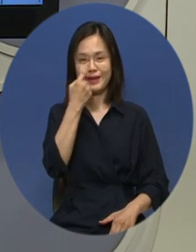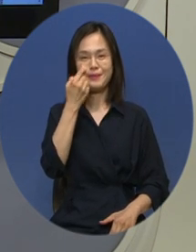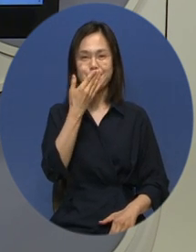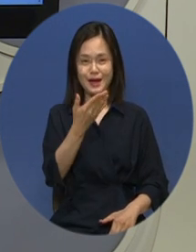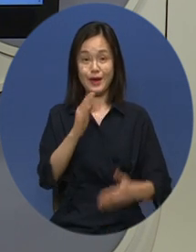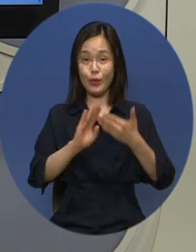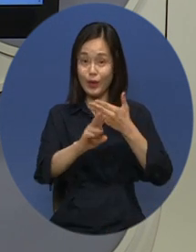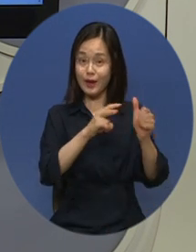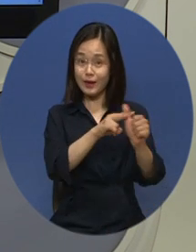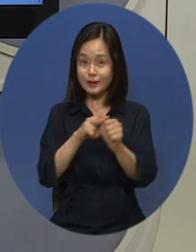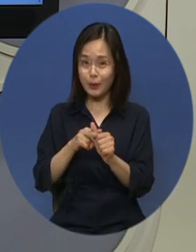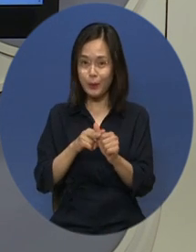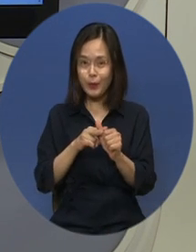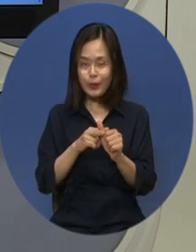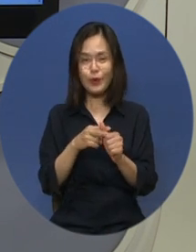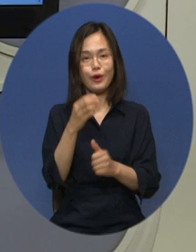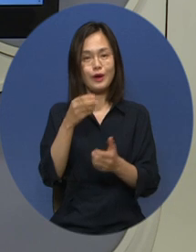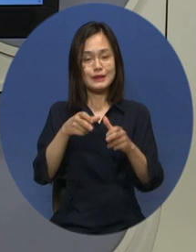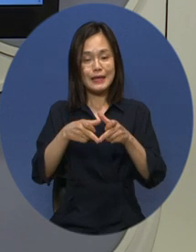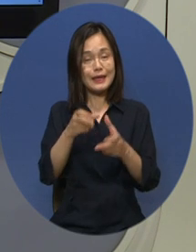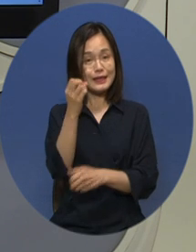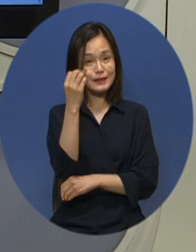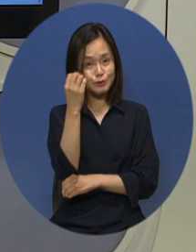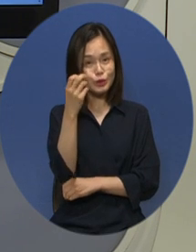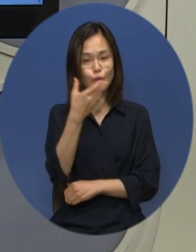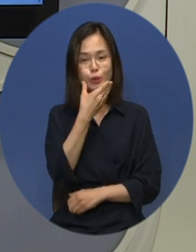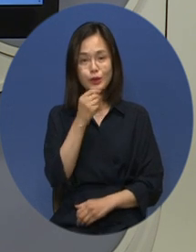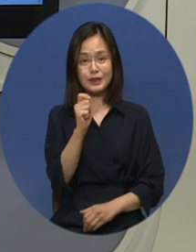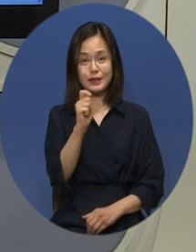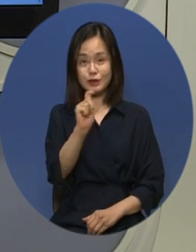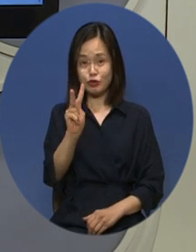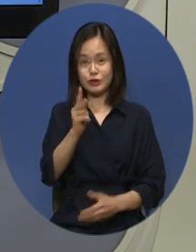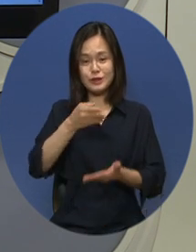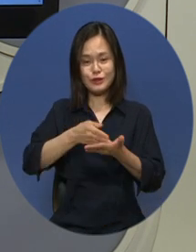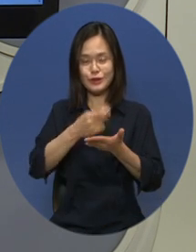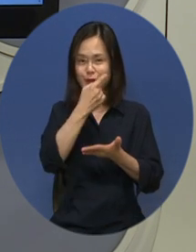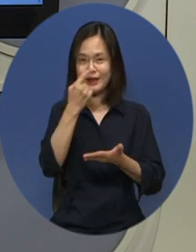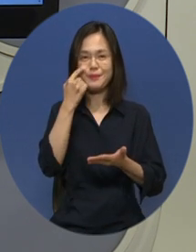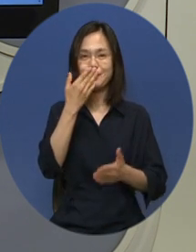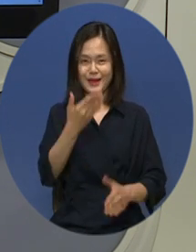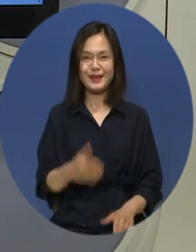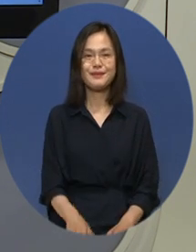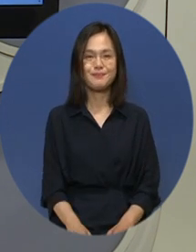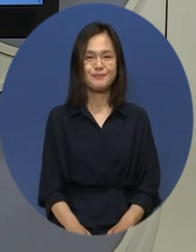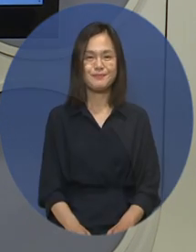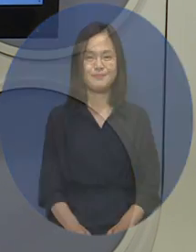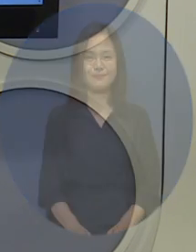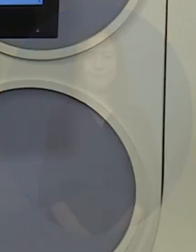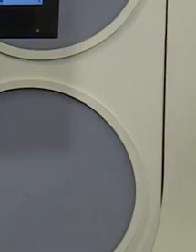사항은 10편의 쏜 페이지와 장애인 신문 복지 tv 뉴스를 통해 확인할 수 있습니다